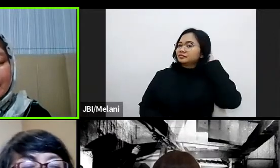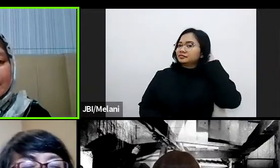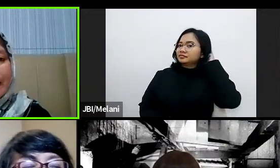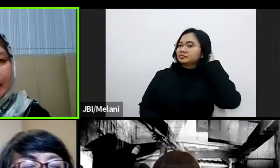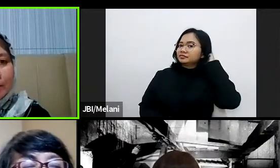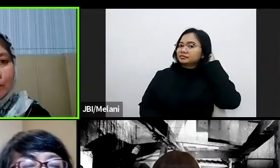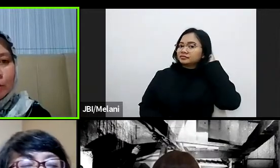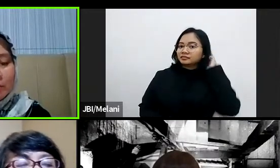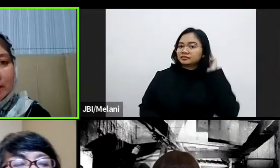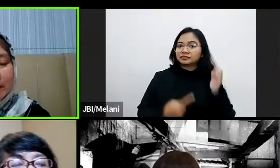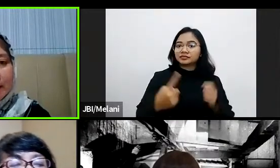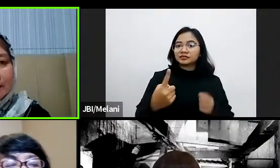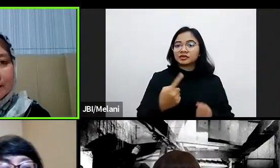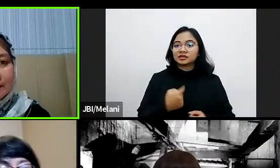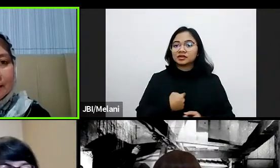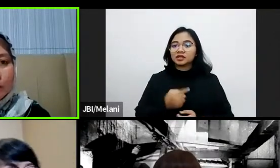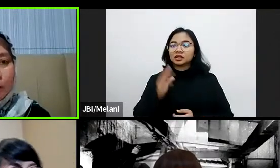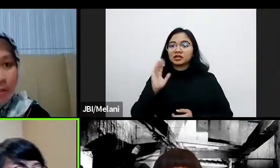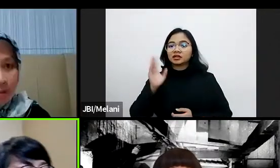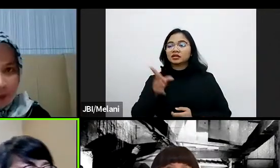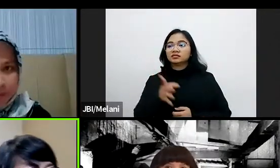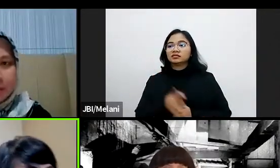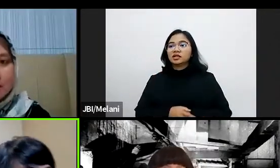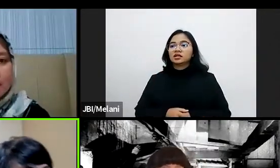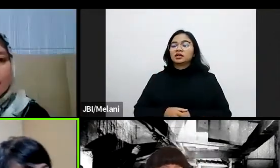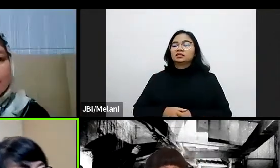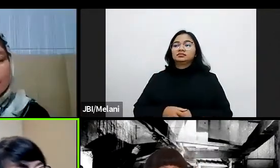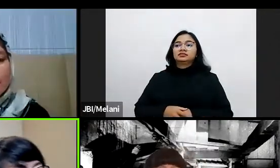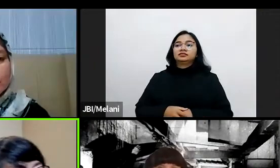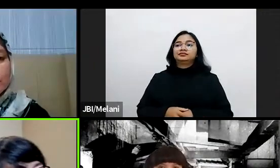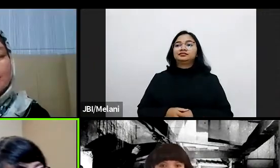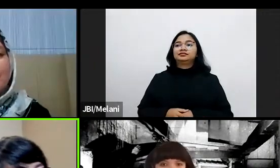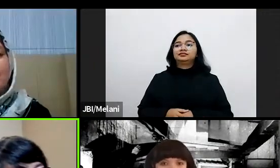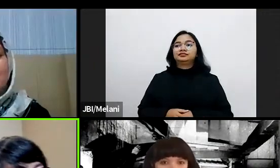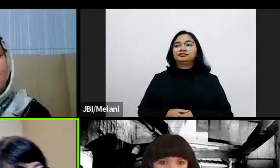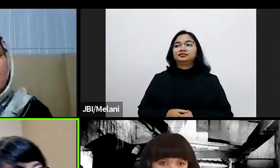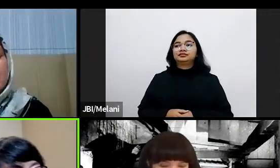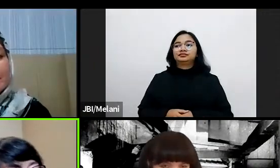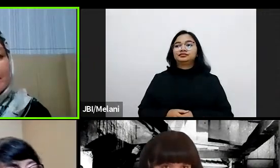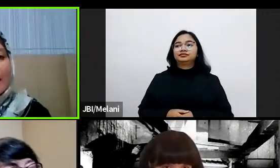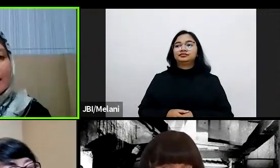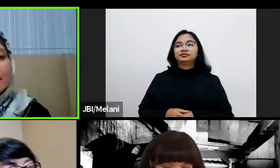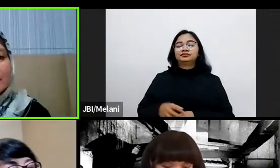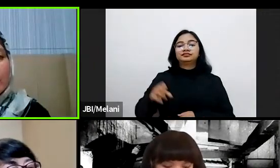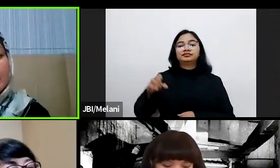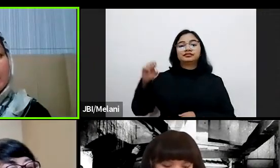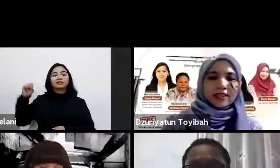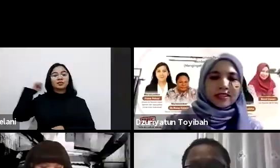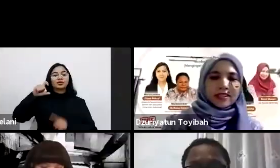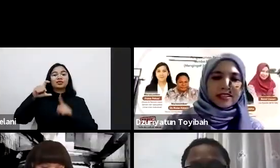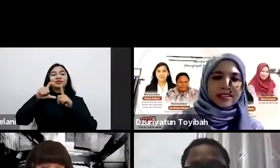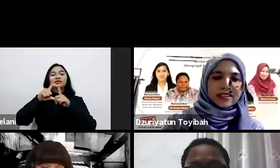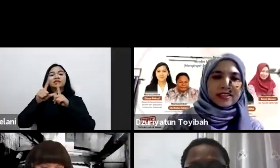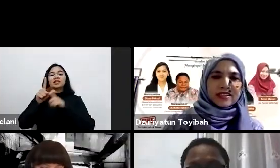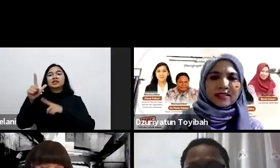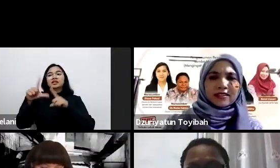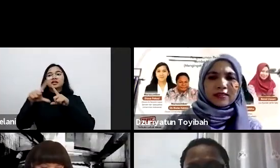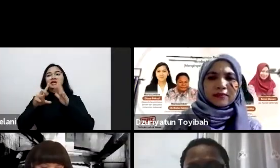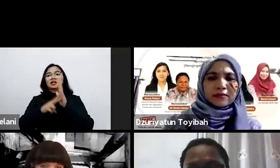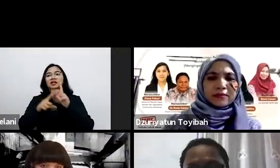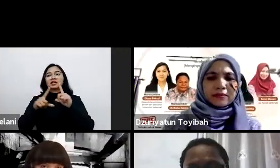Mbak Diana dan Kak Els untuk memberikan closing statement, termasuk mengadres pertanyaan soal bagaimana kita